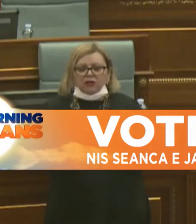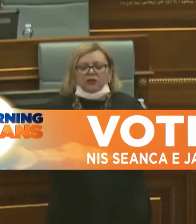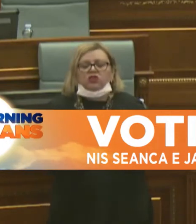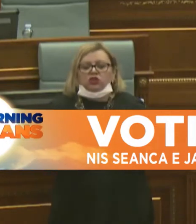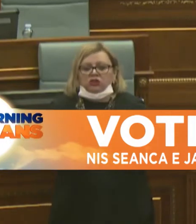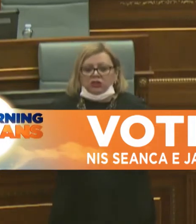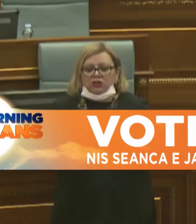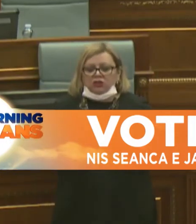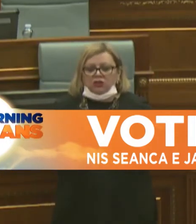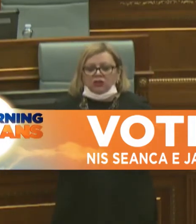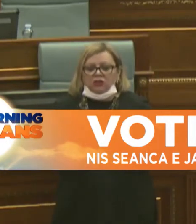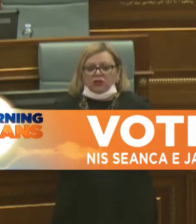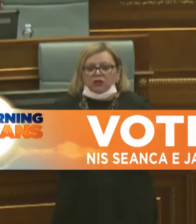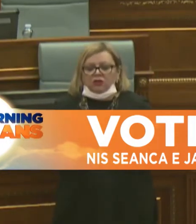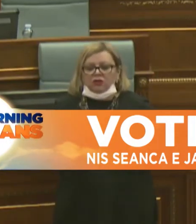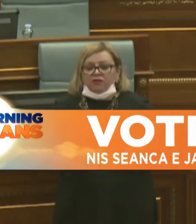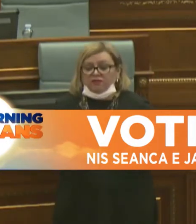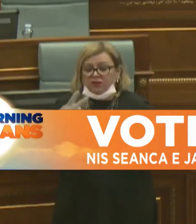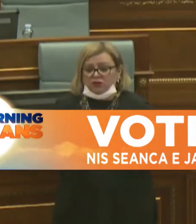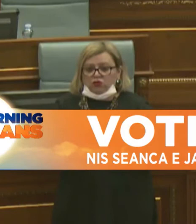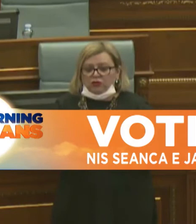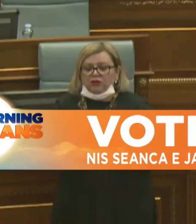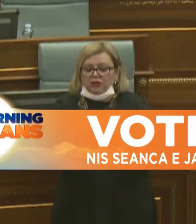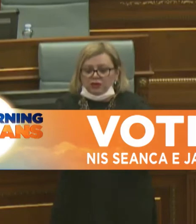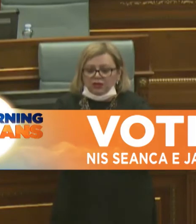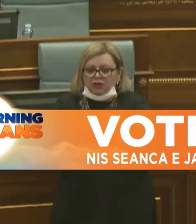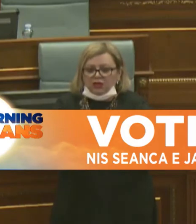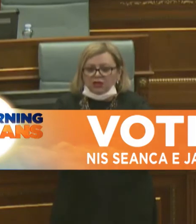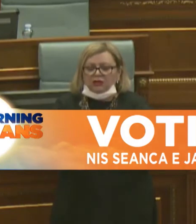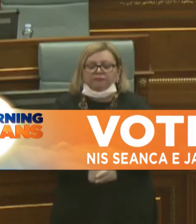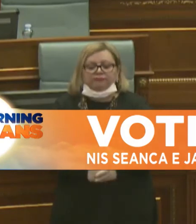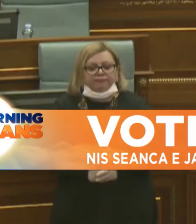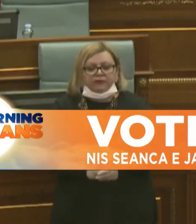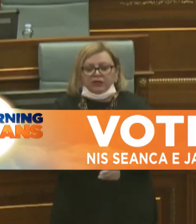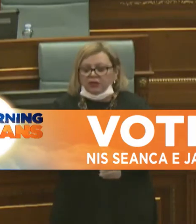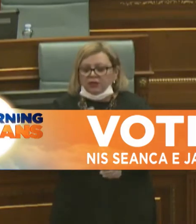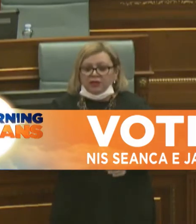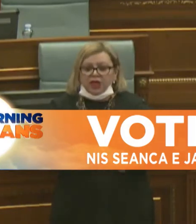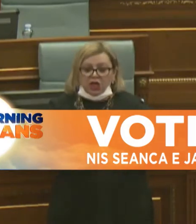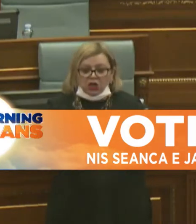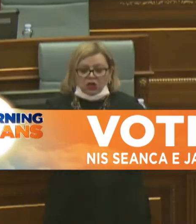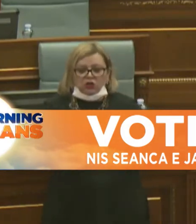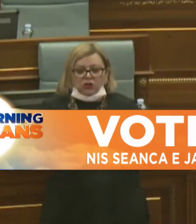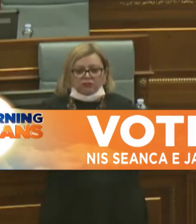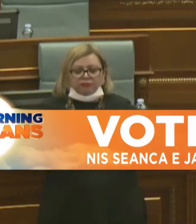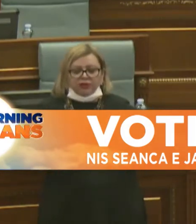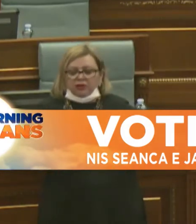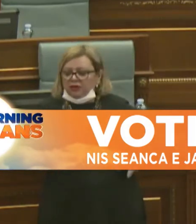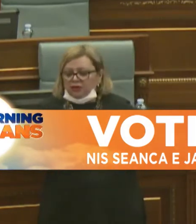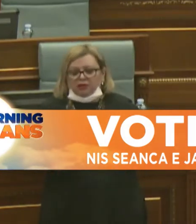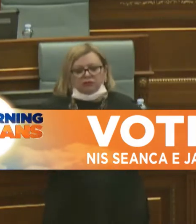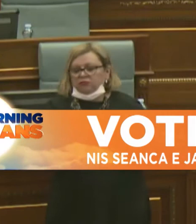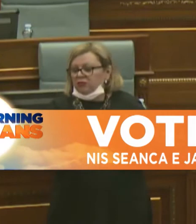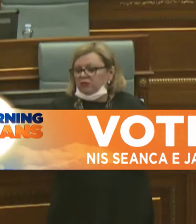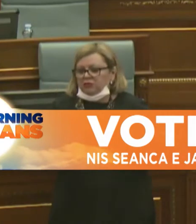shëndetësor në rastin e valit të dytë të pandemisë. Dhe kjo çështje është e nevojshme pasi masat e izolimit dhe distancimit fizik nuk mund